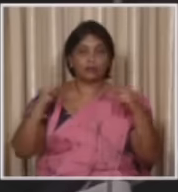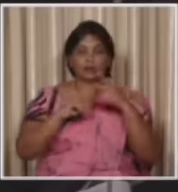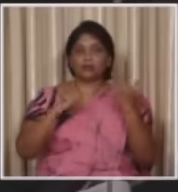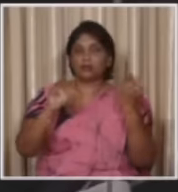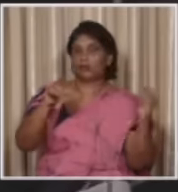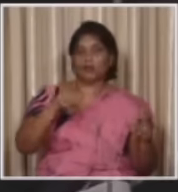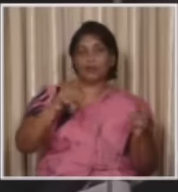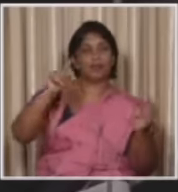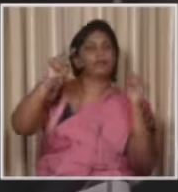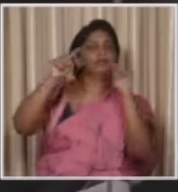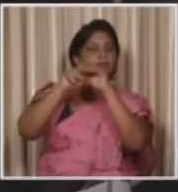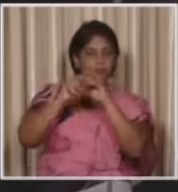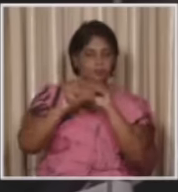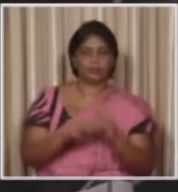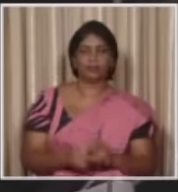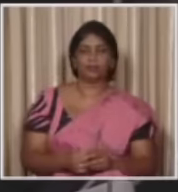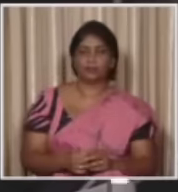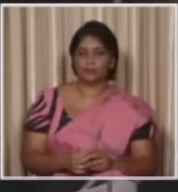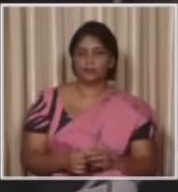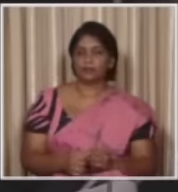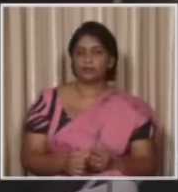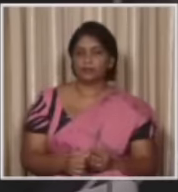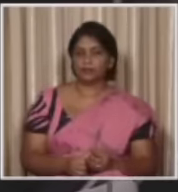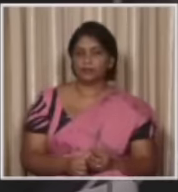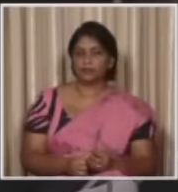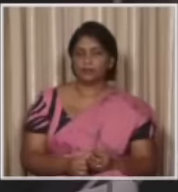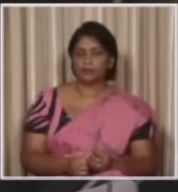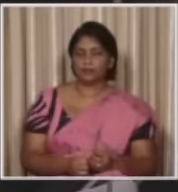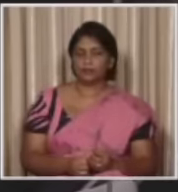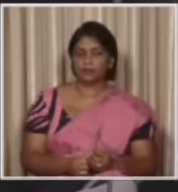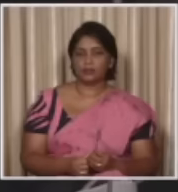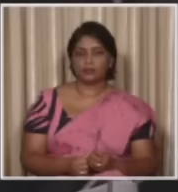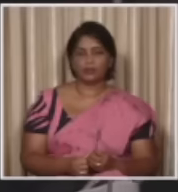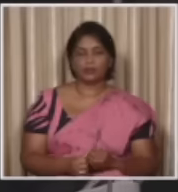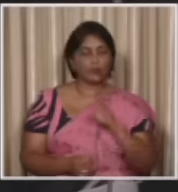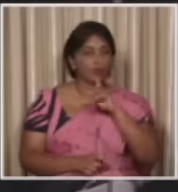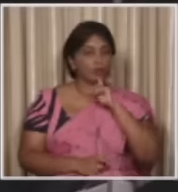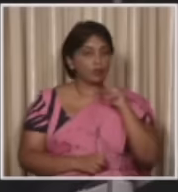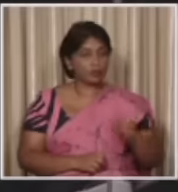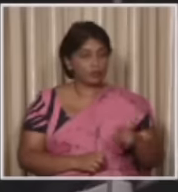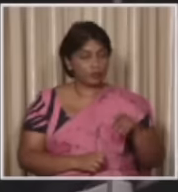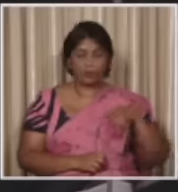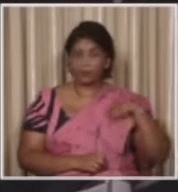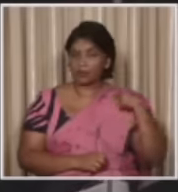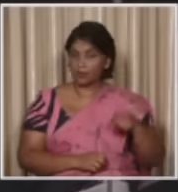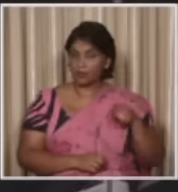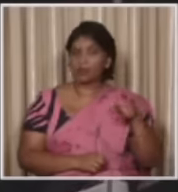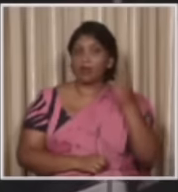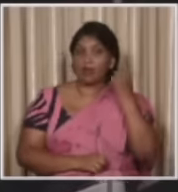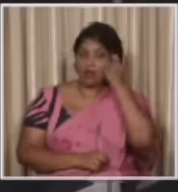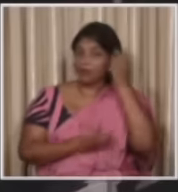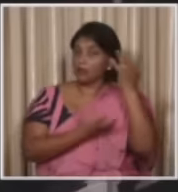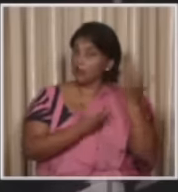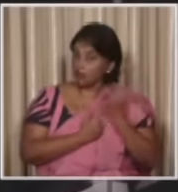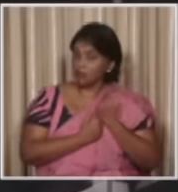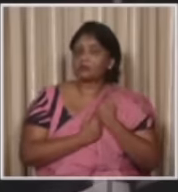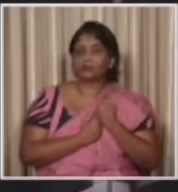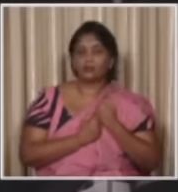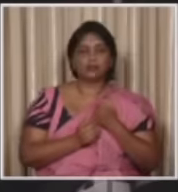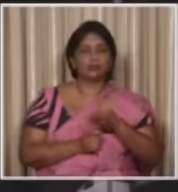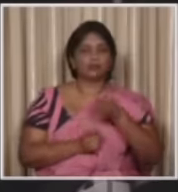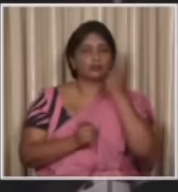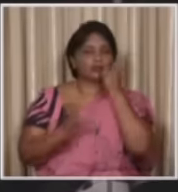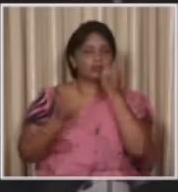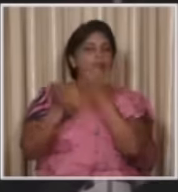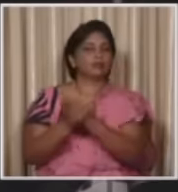වේකන්සිකට යන්නේ. එතකොට අනිවාර්යයෙන්ම අග්‍රනිශ්චයකාරතුමාගේ අදහස් ලබාගෙන තමයි මේ යෝජනාව